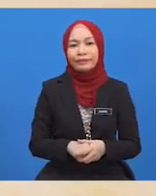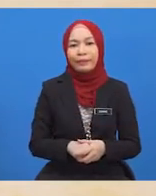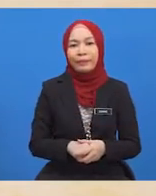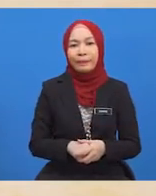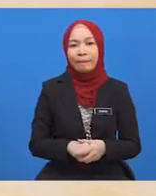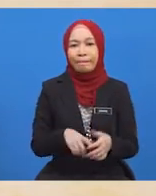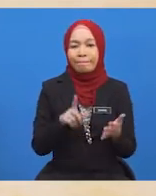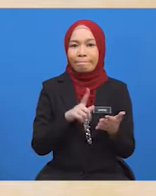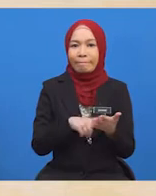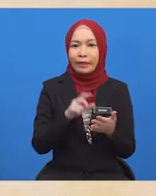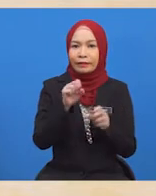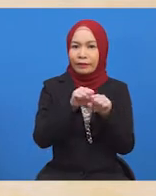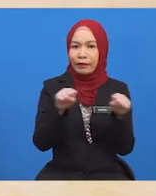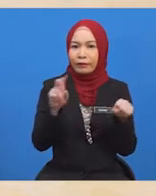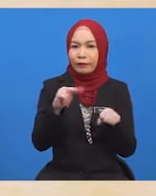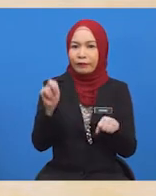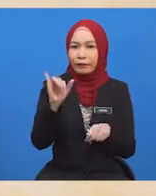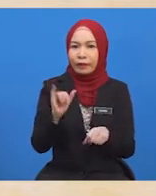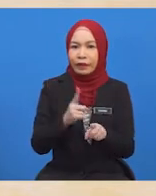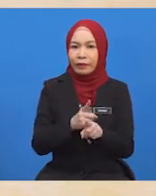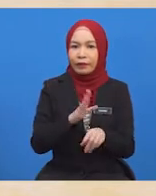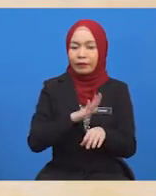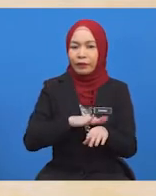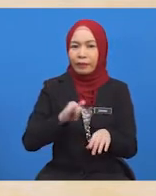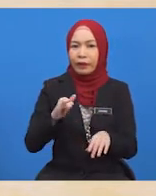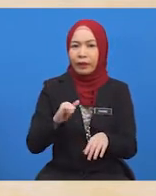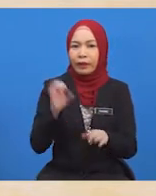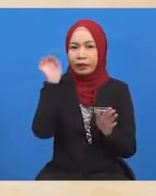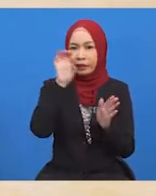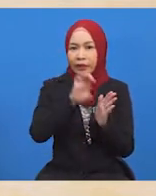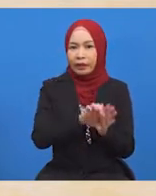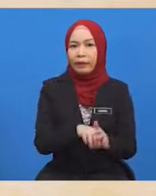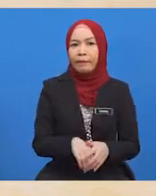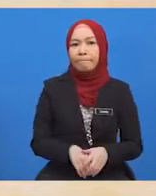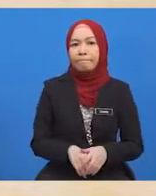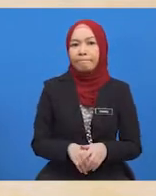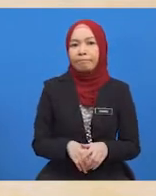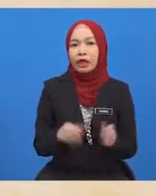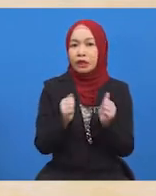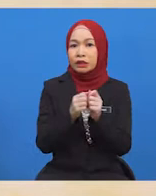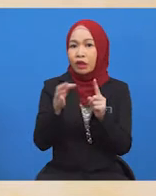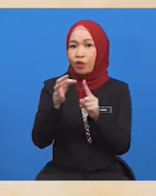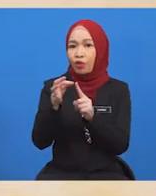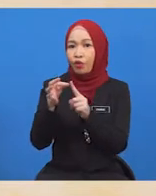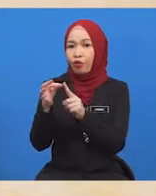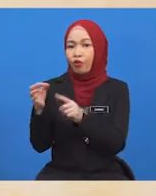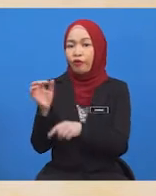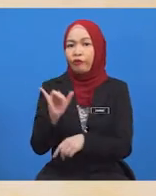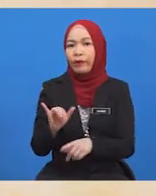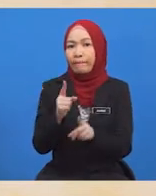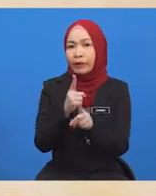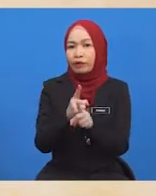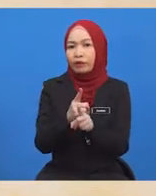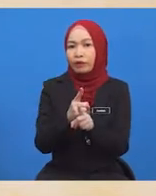Labelkan ukuran sebenar pada rajah. Labelkan huruf-huruf seperti yang dipaparkan ini.